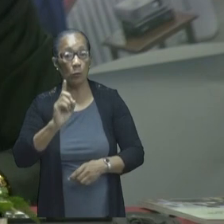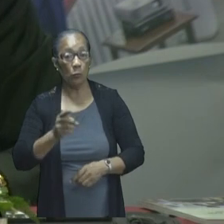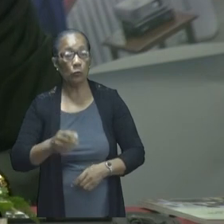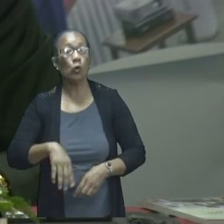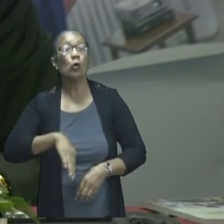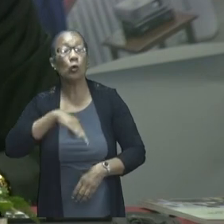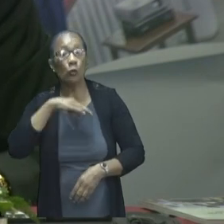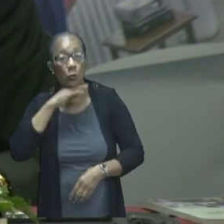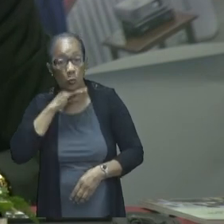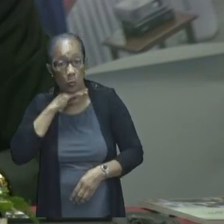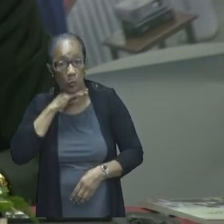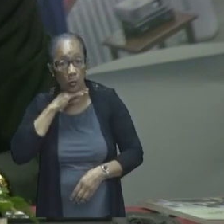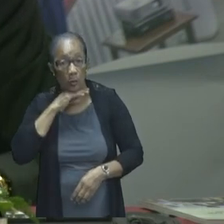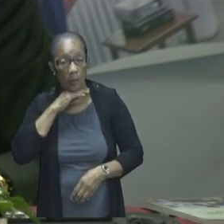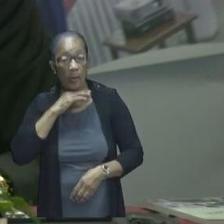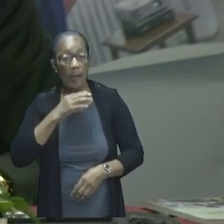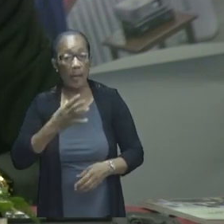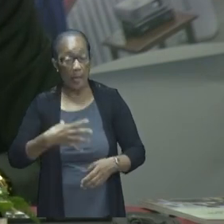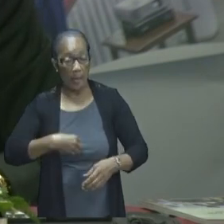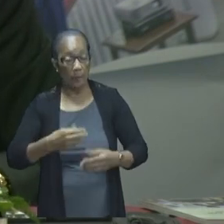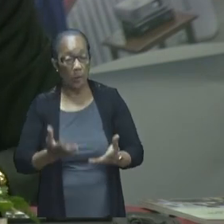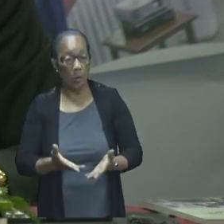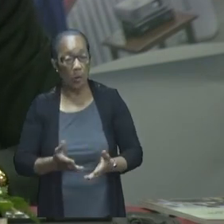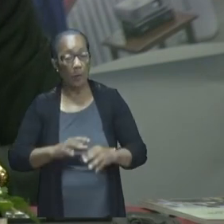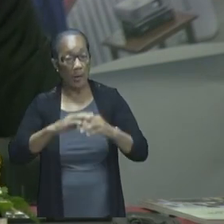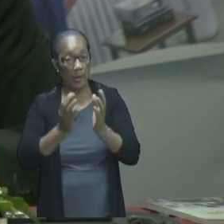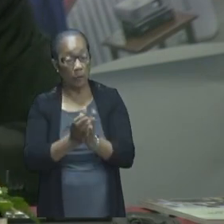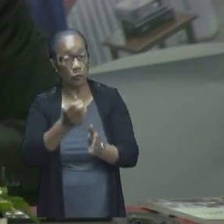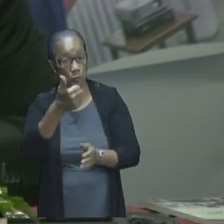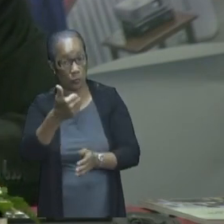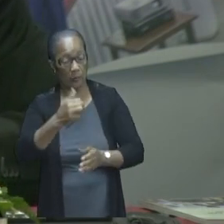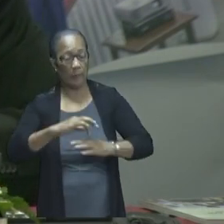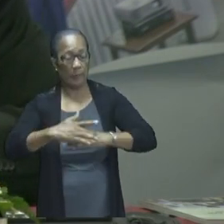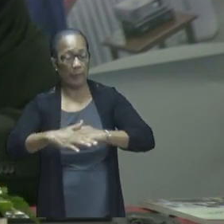middelen hebben om daar binnen te kunnen interveniëren